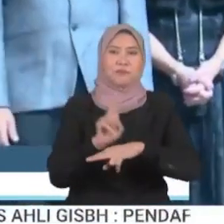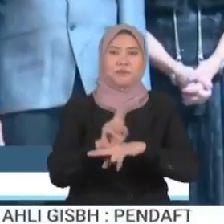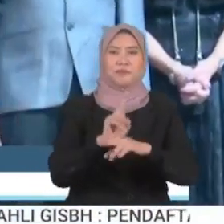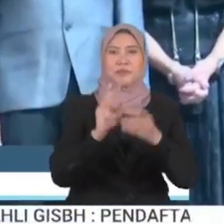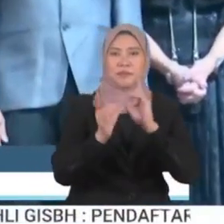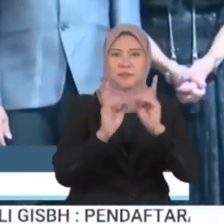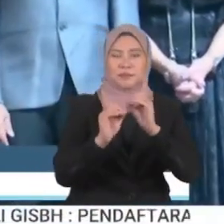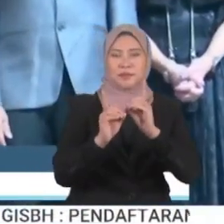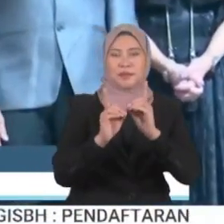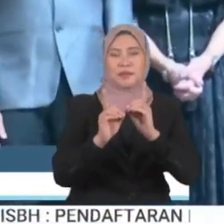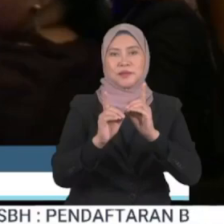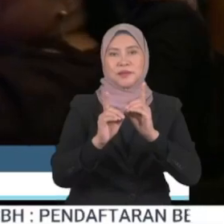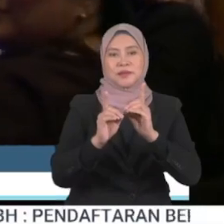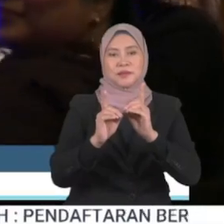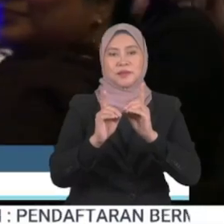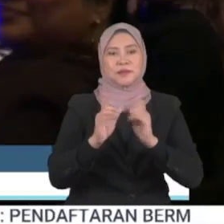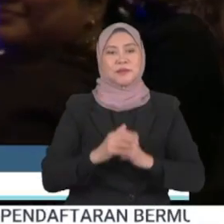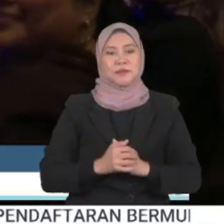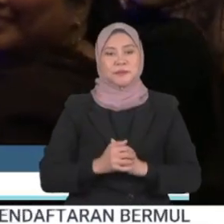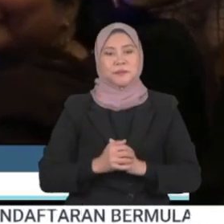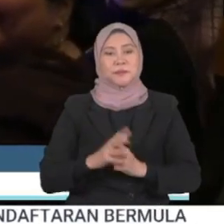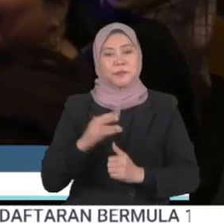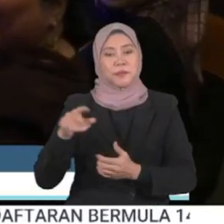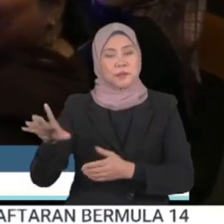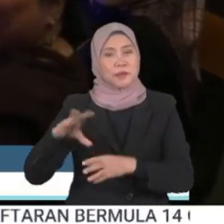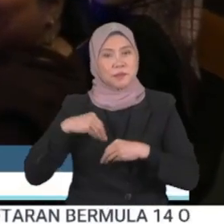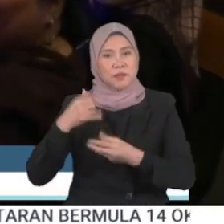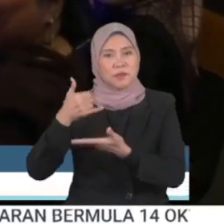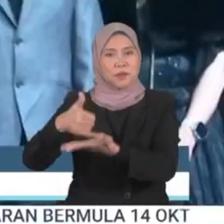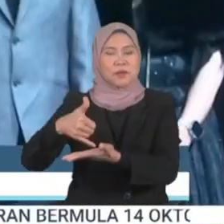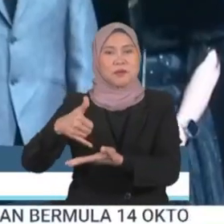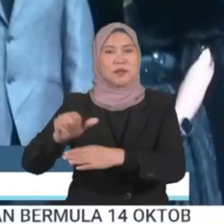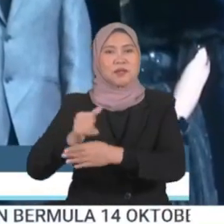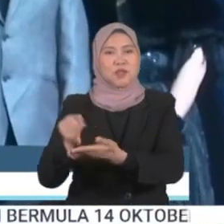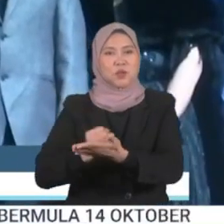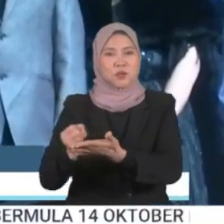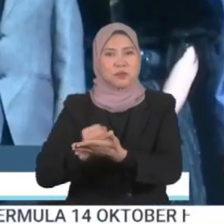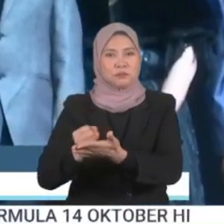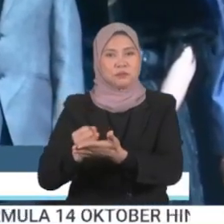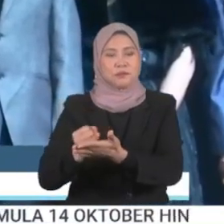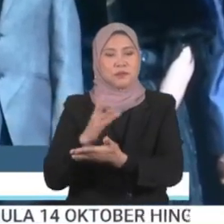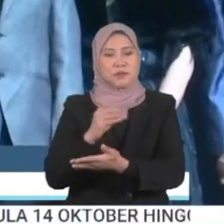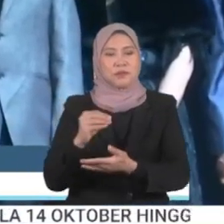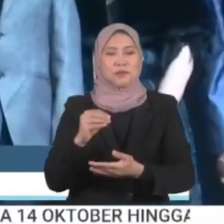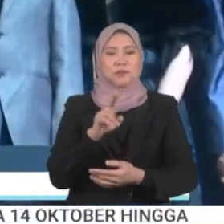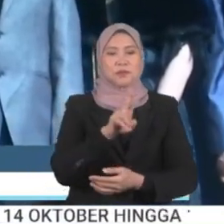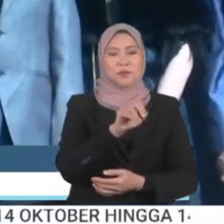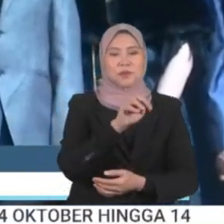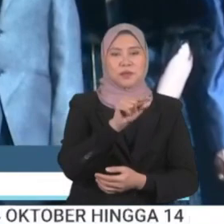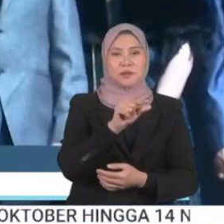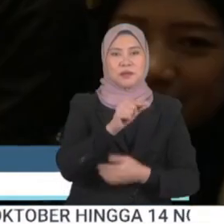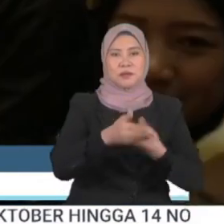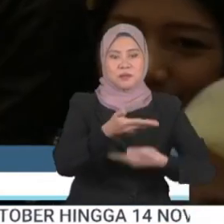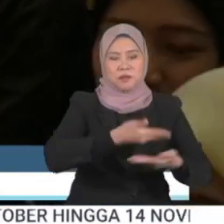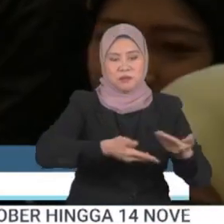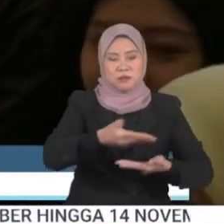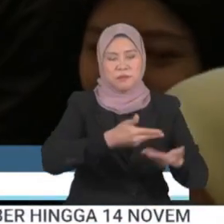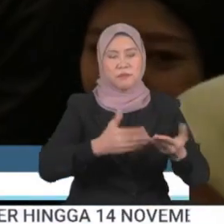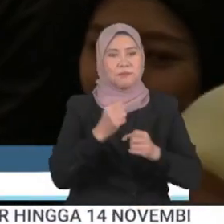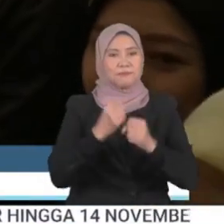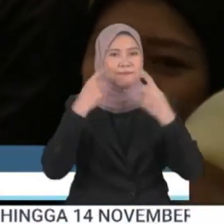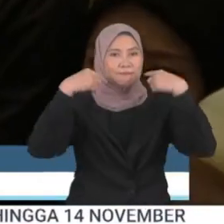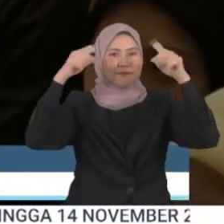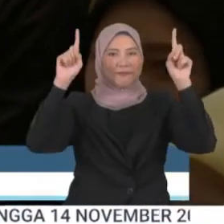tnb Global captif limited pula terima anugerah insuran dan kaptif sementara fusang exchange raih Anugerah